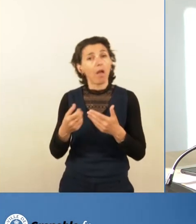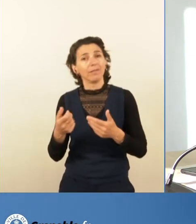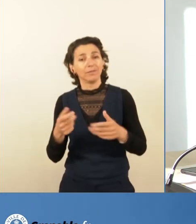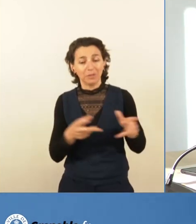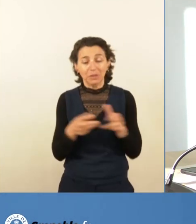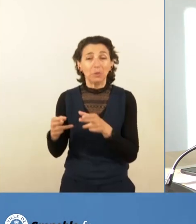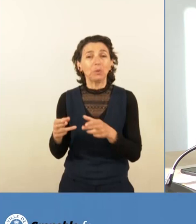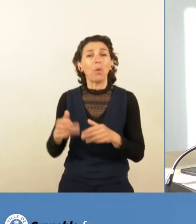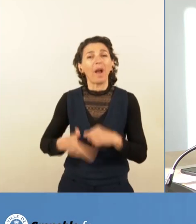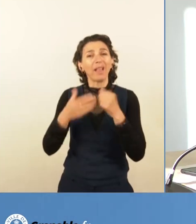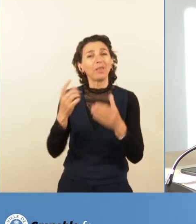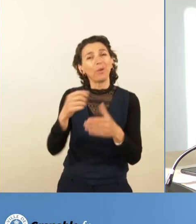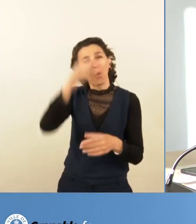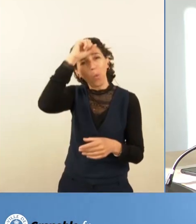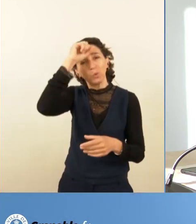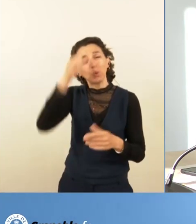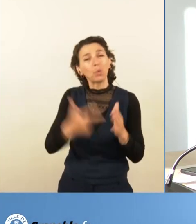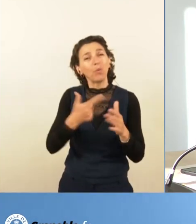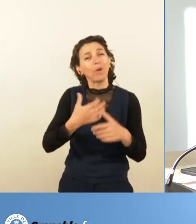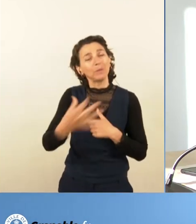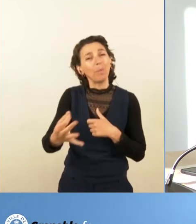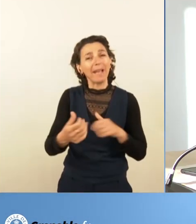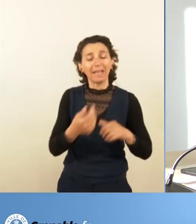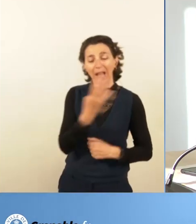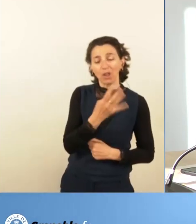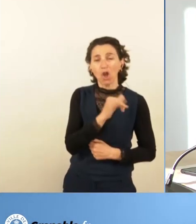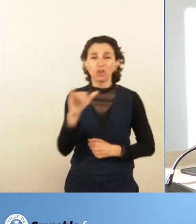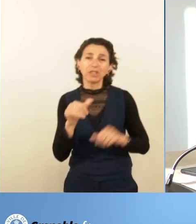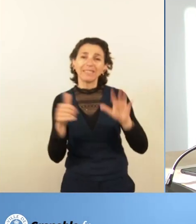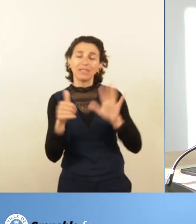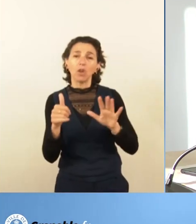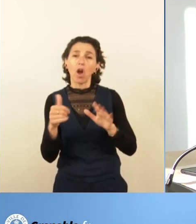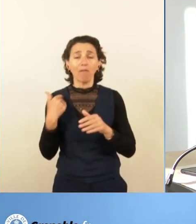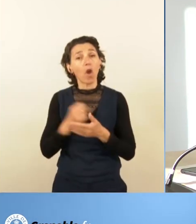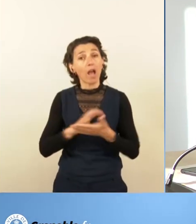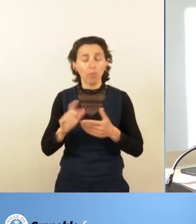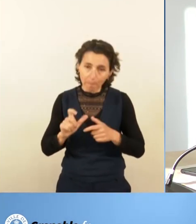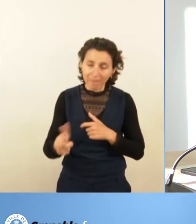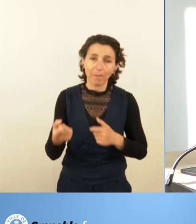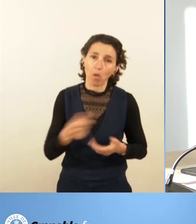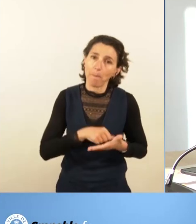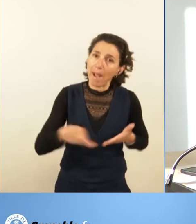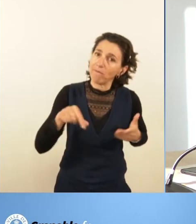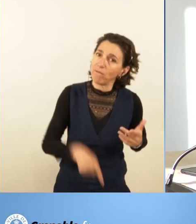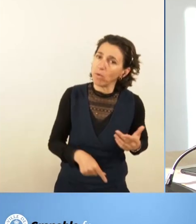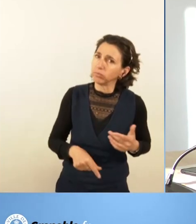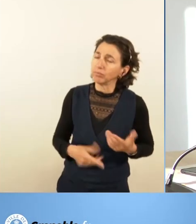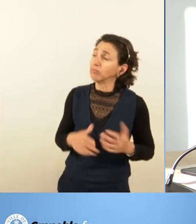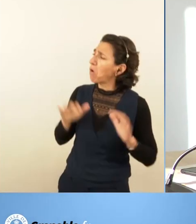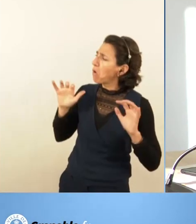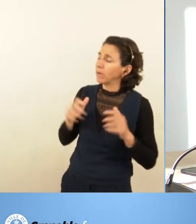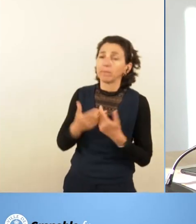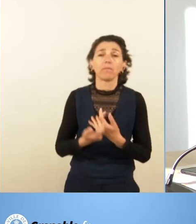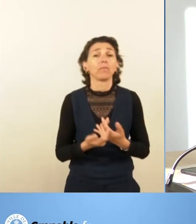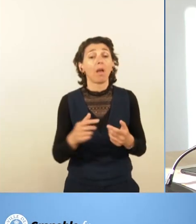deux sessions d'aide au son par semaine entre 16h et 18h il faudra désormais payer si votre enfant pratiquez